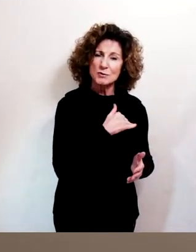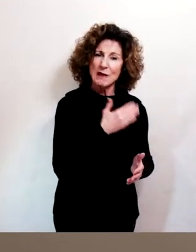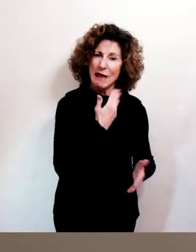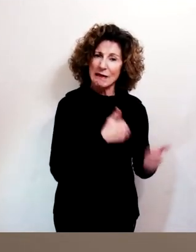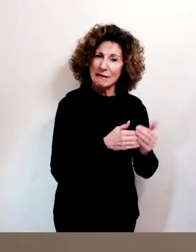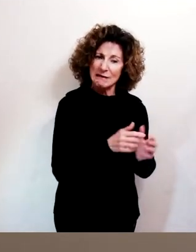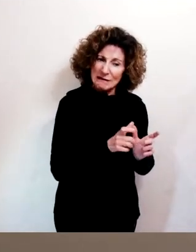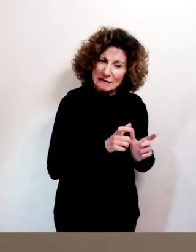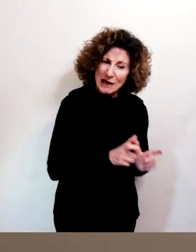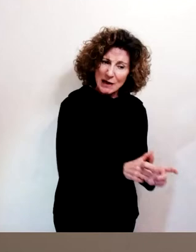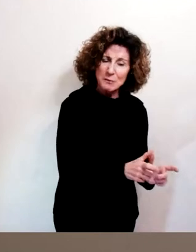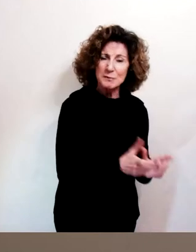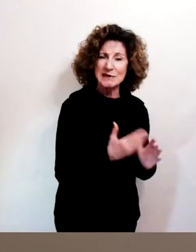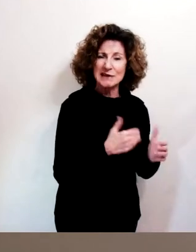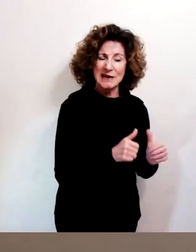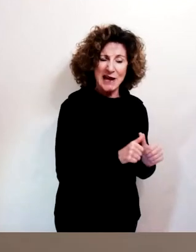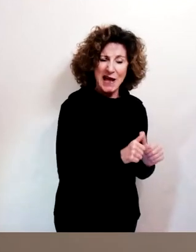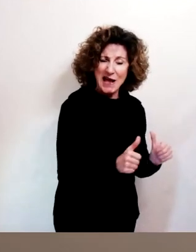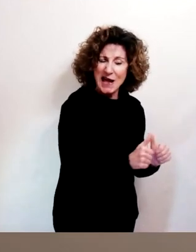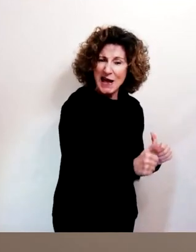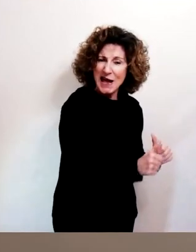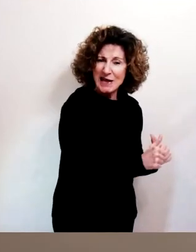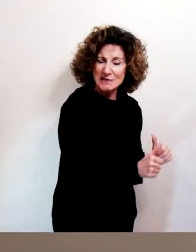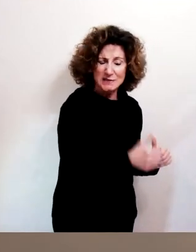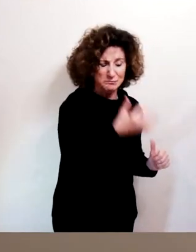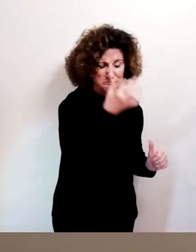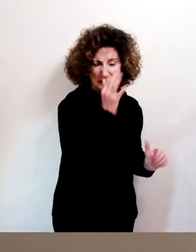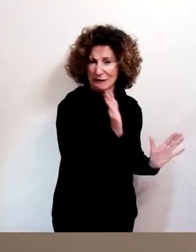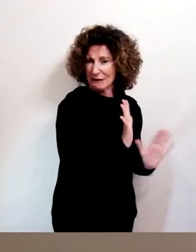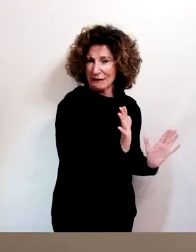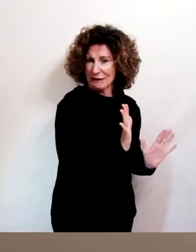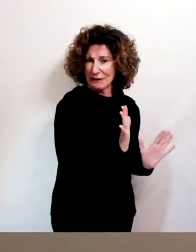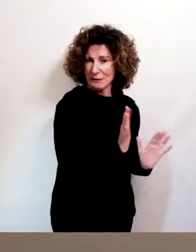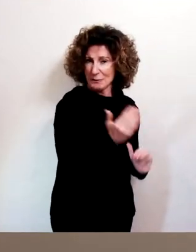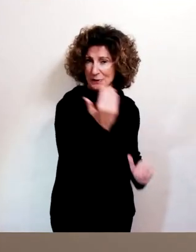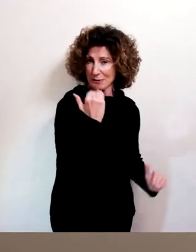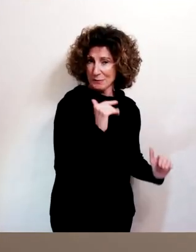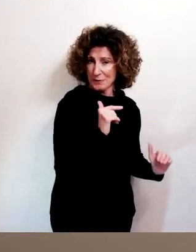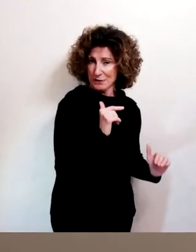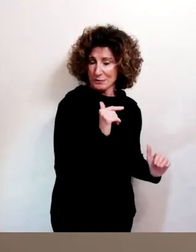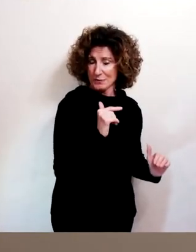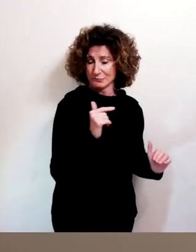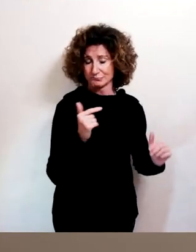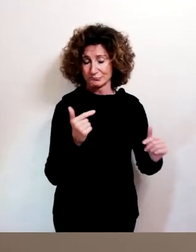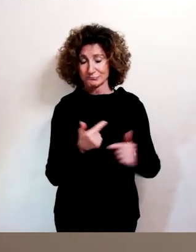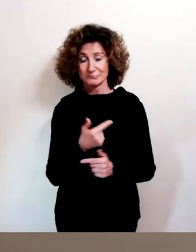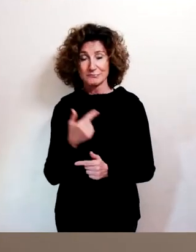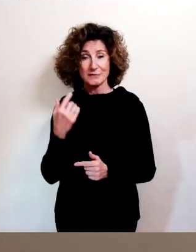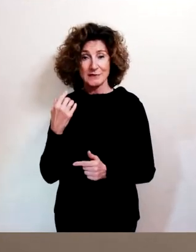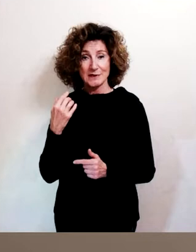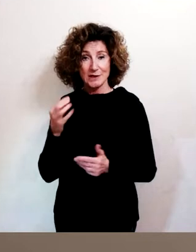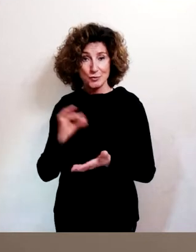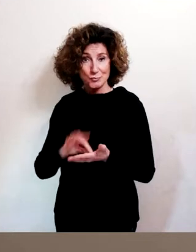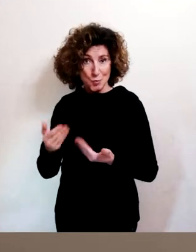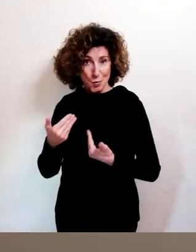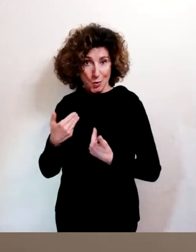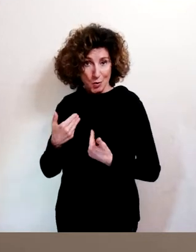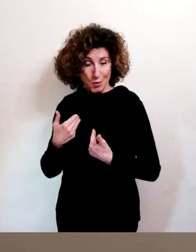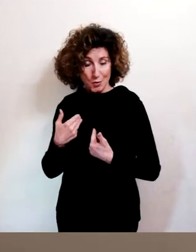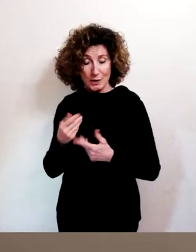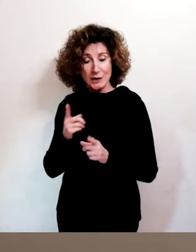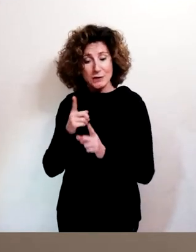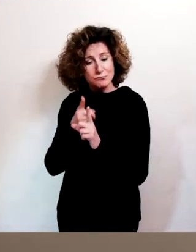ragazzi con disabilità del classi differenziali cose terribili è una scuola che ha